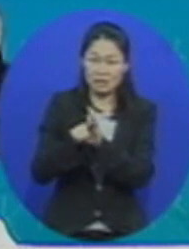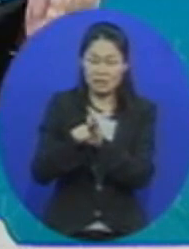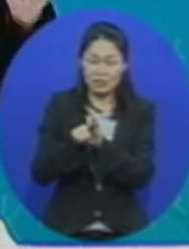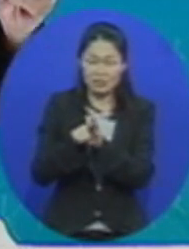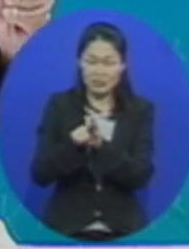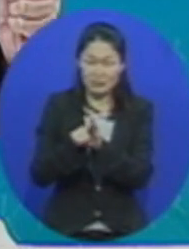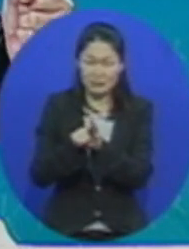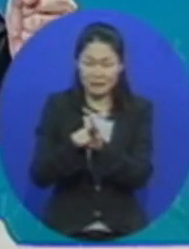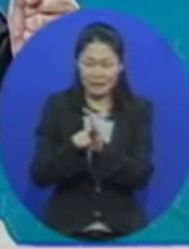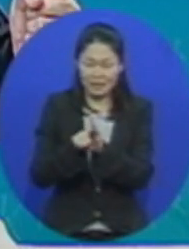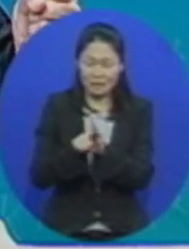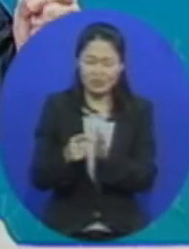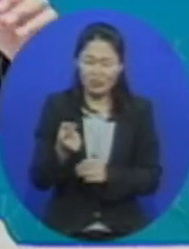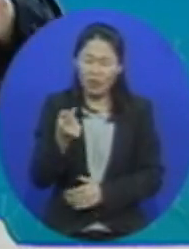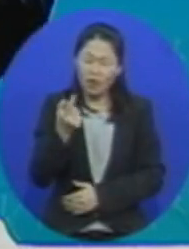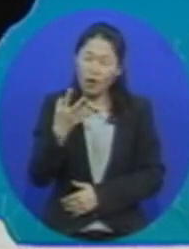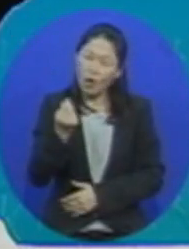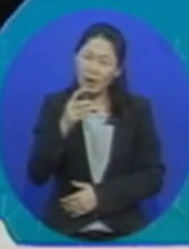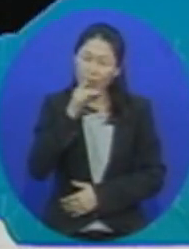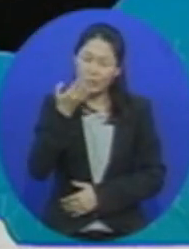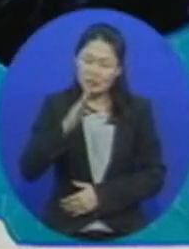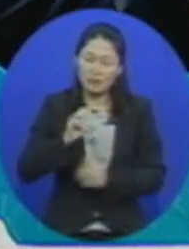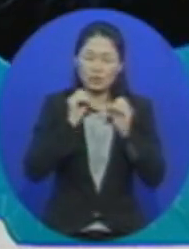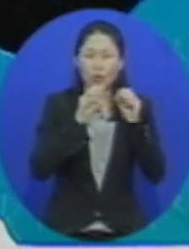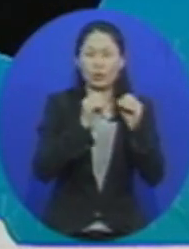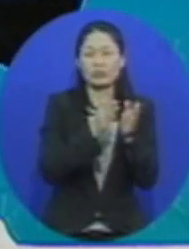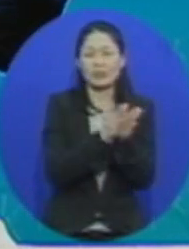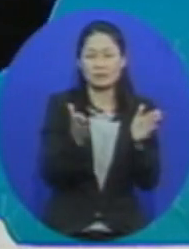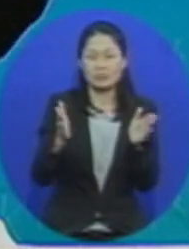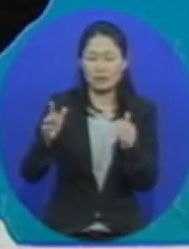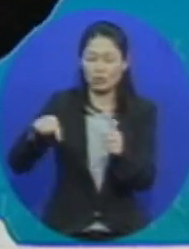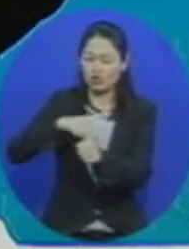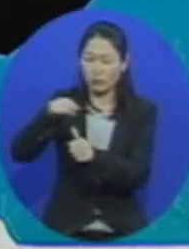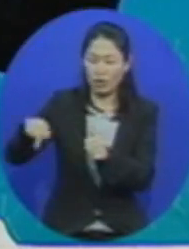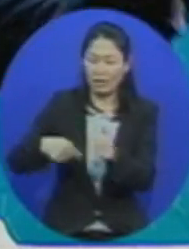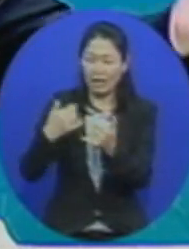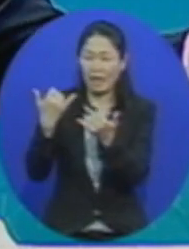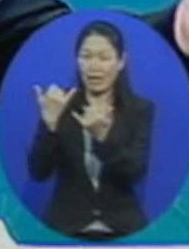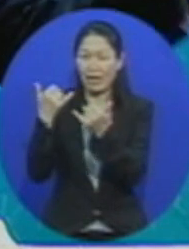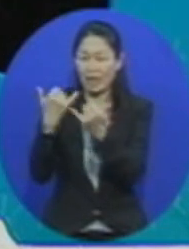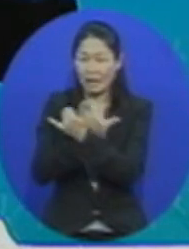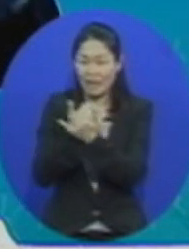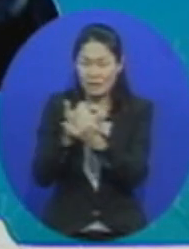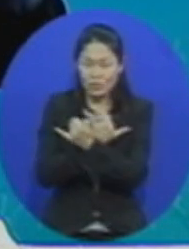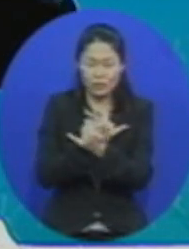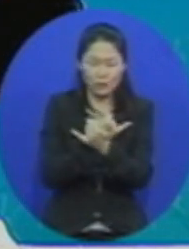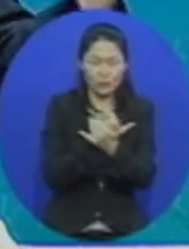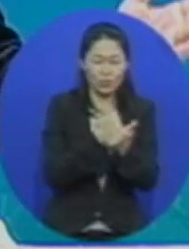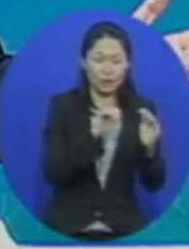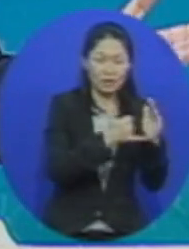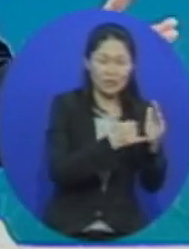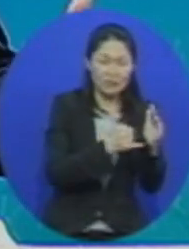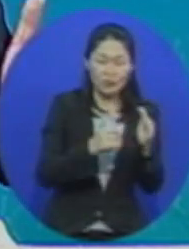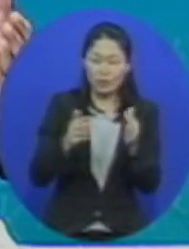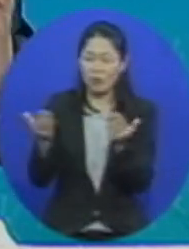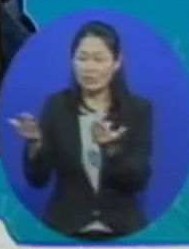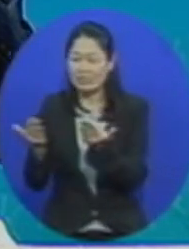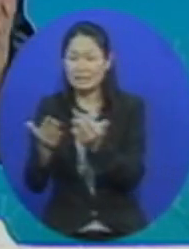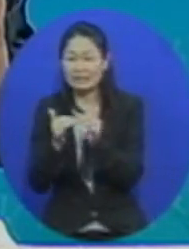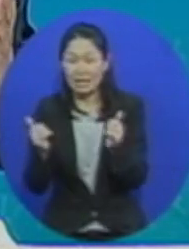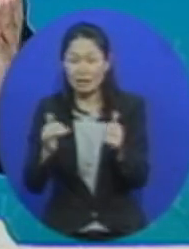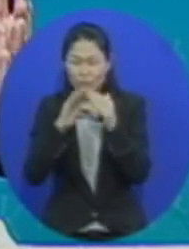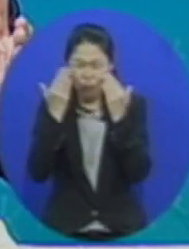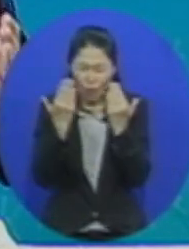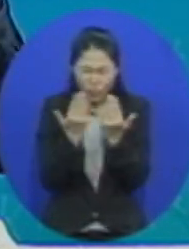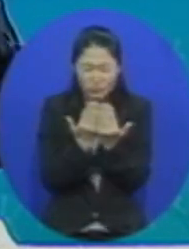면서도 전도자가 되었어요 주변에는 가족 친척 직장동료 친구 가릴 것 없이 그냥